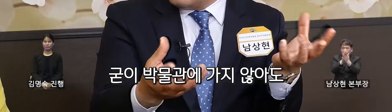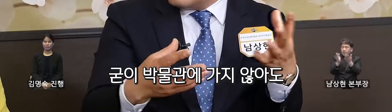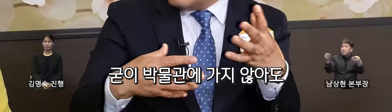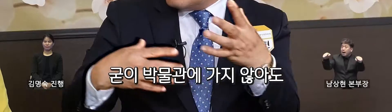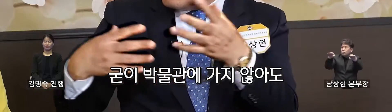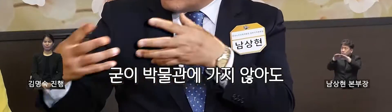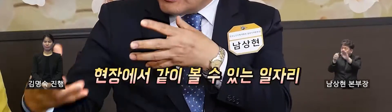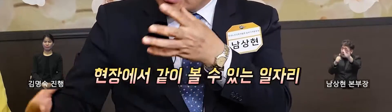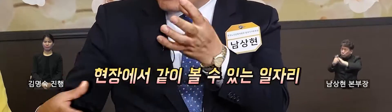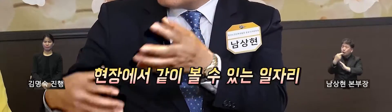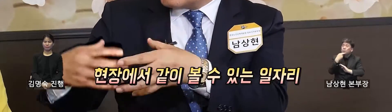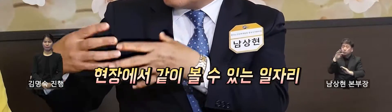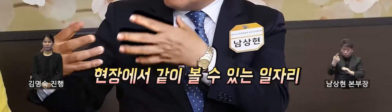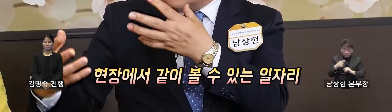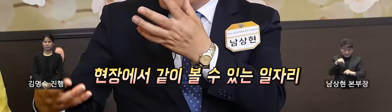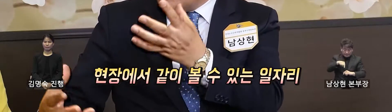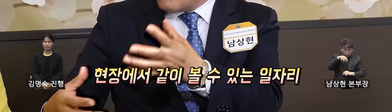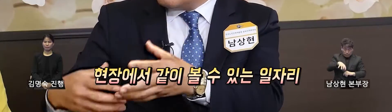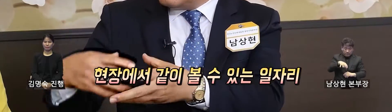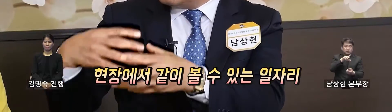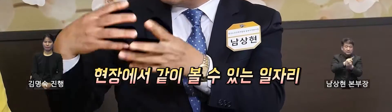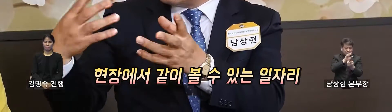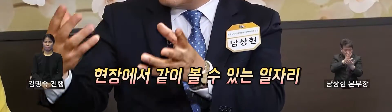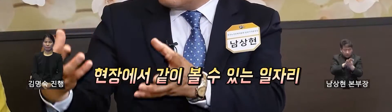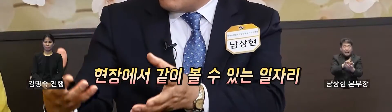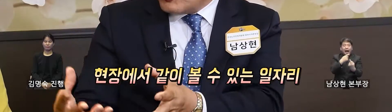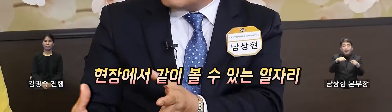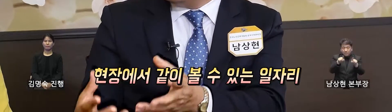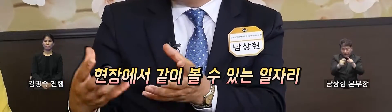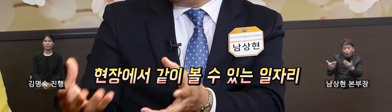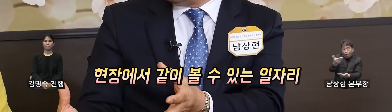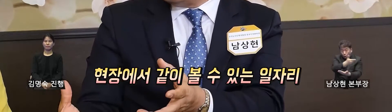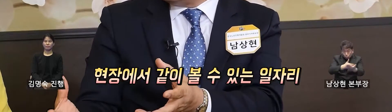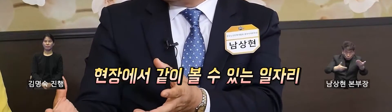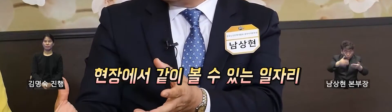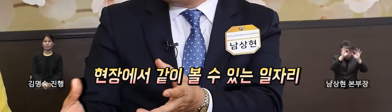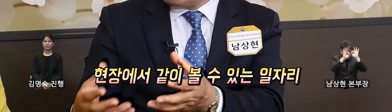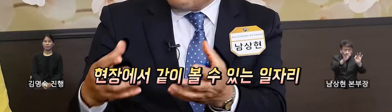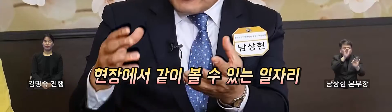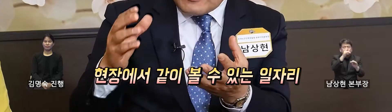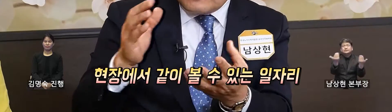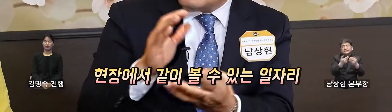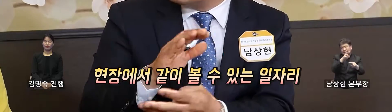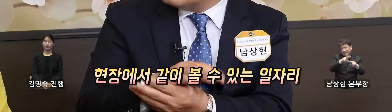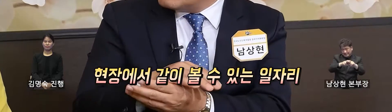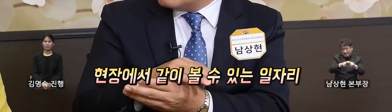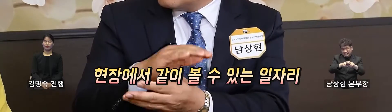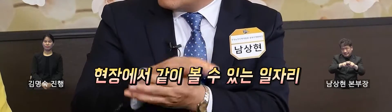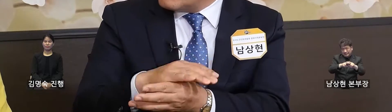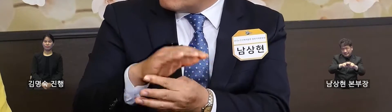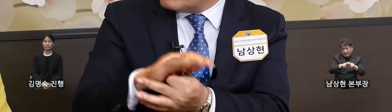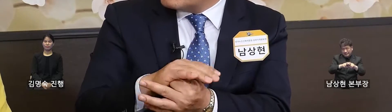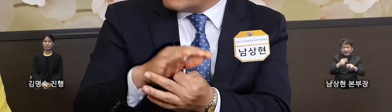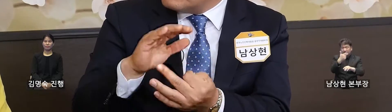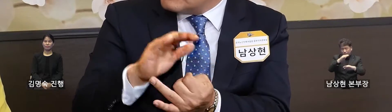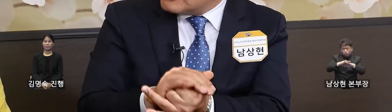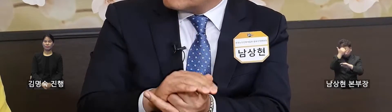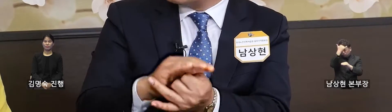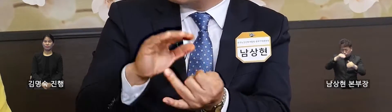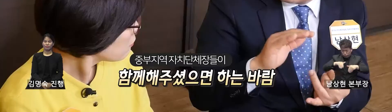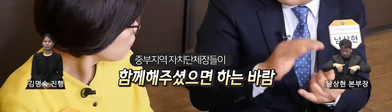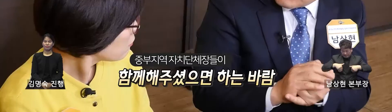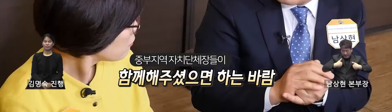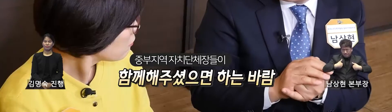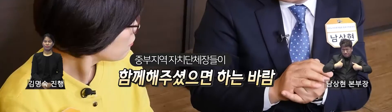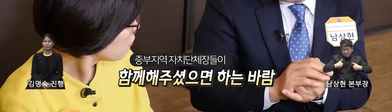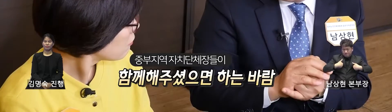가더라도 현장에서 같이 어울리고 같이 볼 수 있는 일자리들을 우리 중부지역의 대전, 충남,